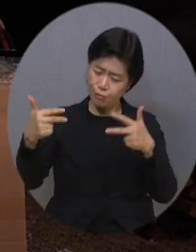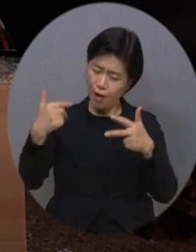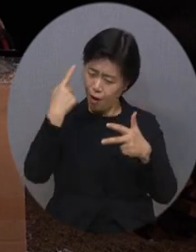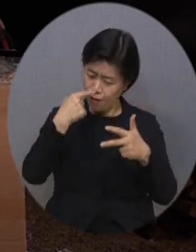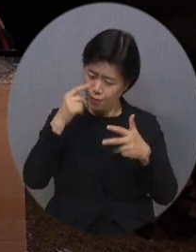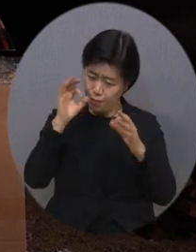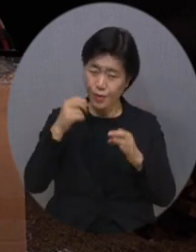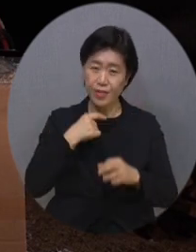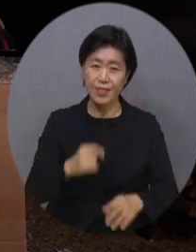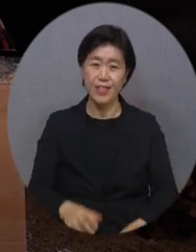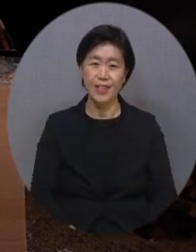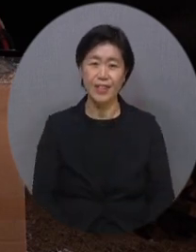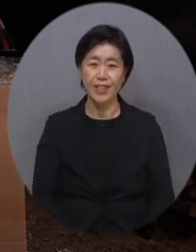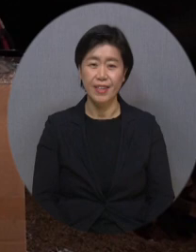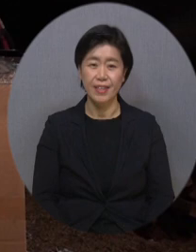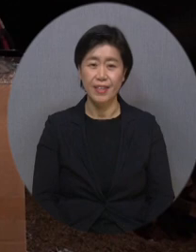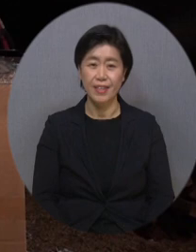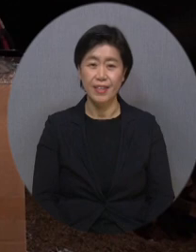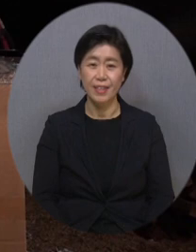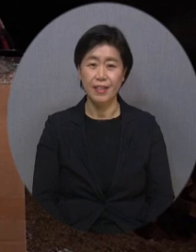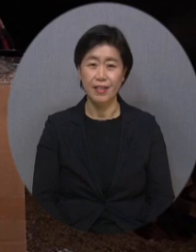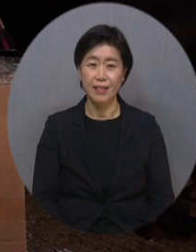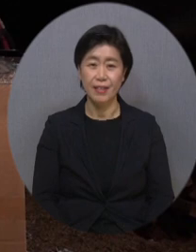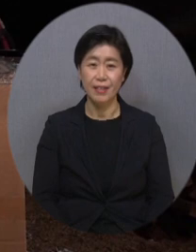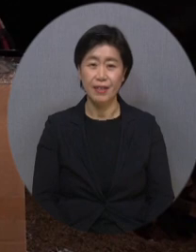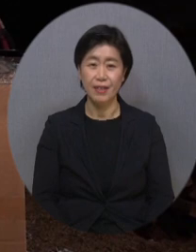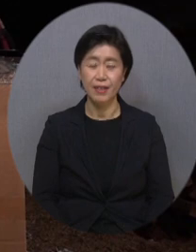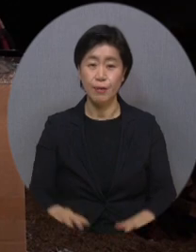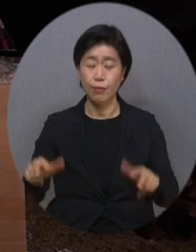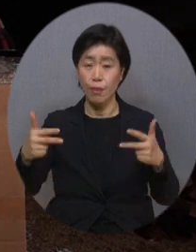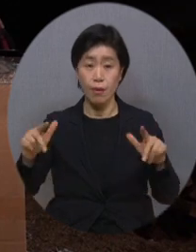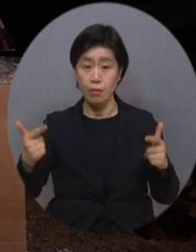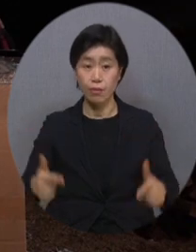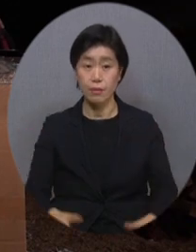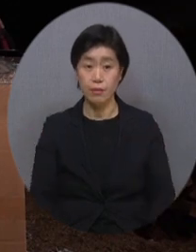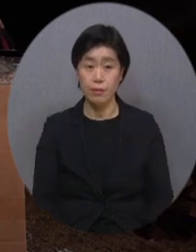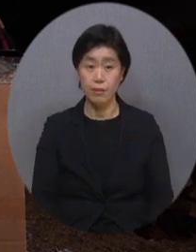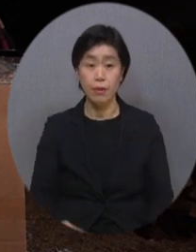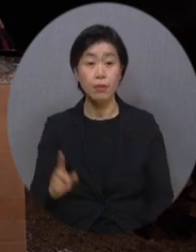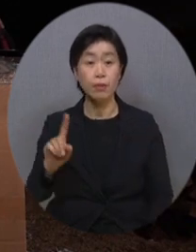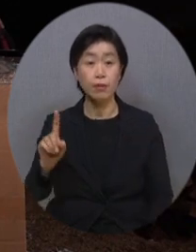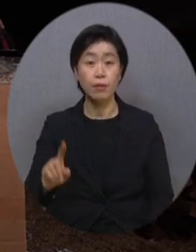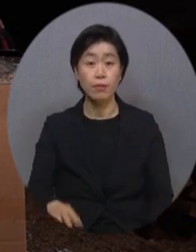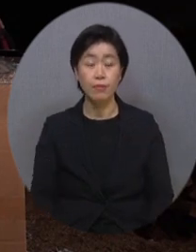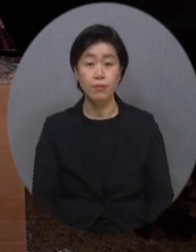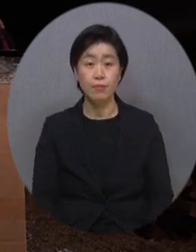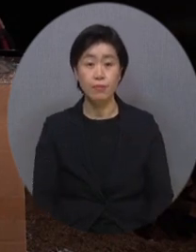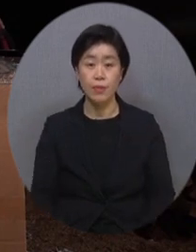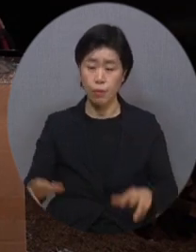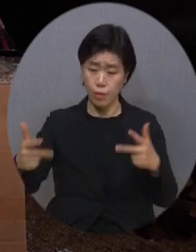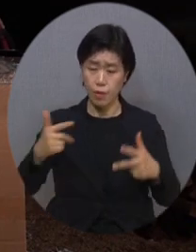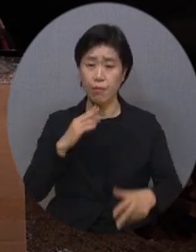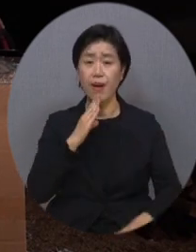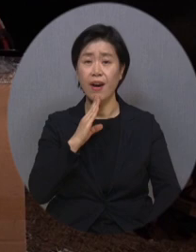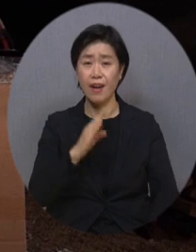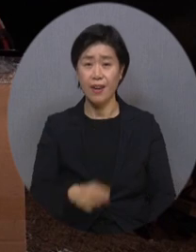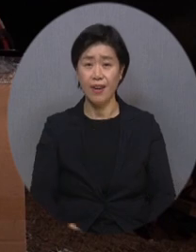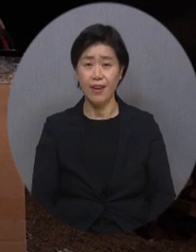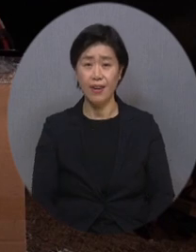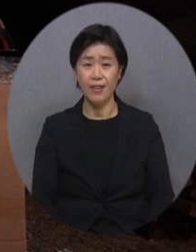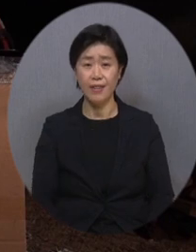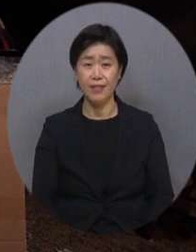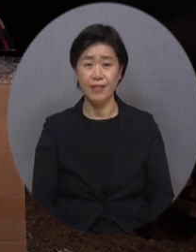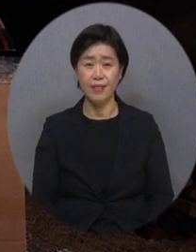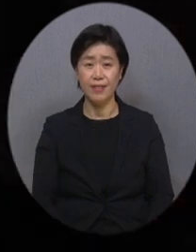어? 화상통화 아닌데. 그건 뭐야. 여보세요? 어. 화상통화네. 와, 와 아이,